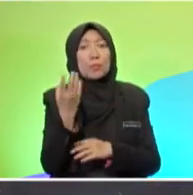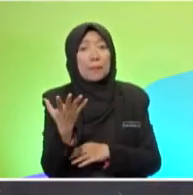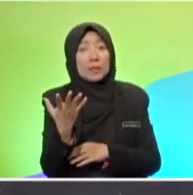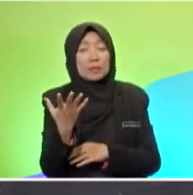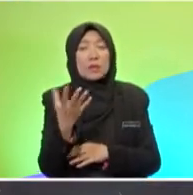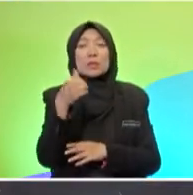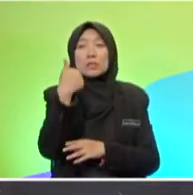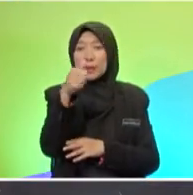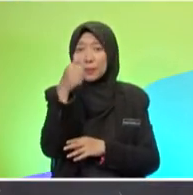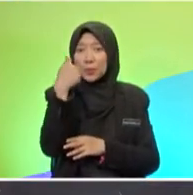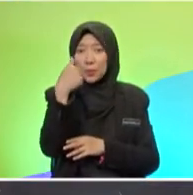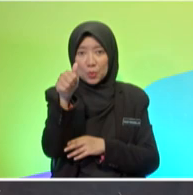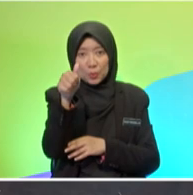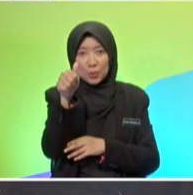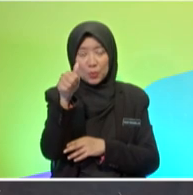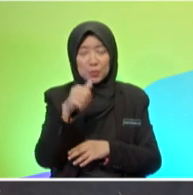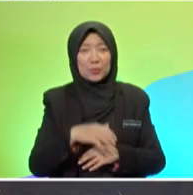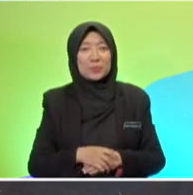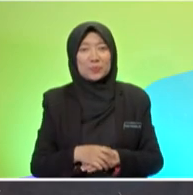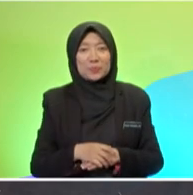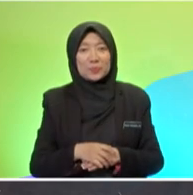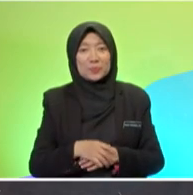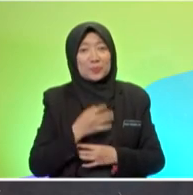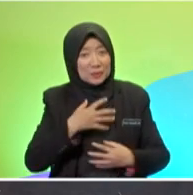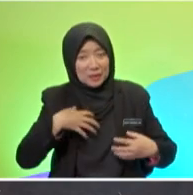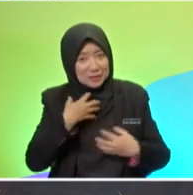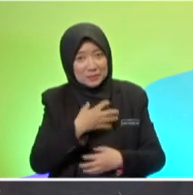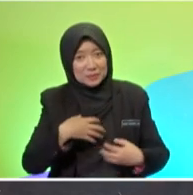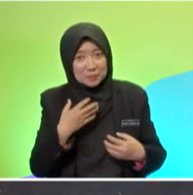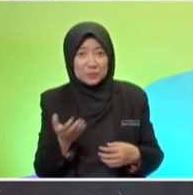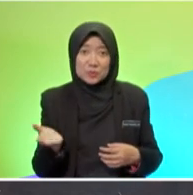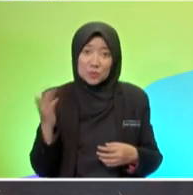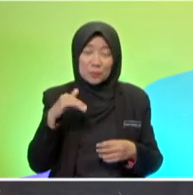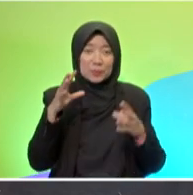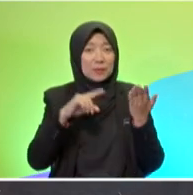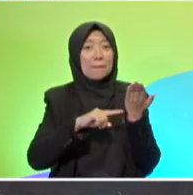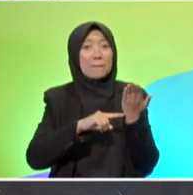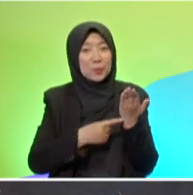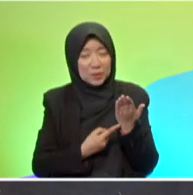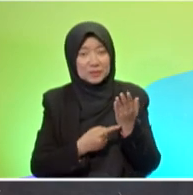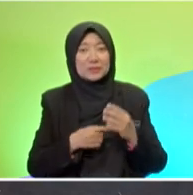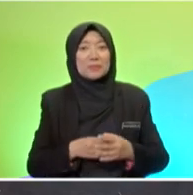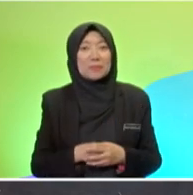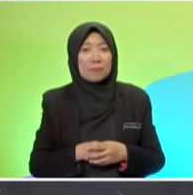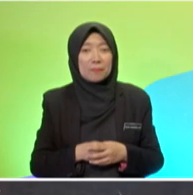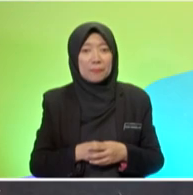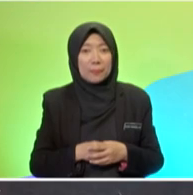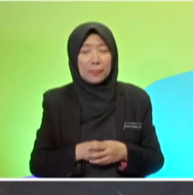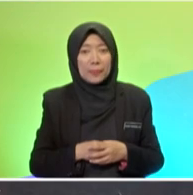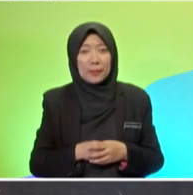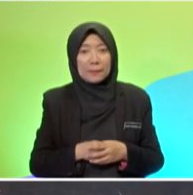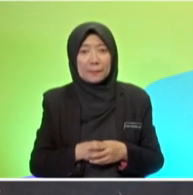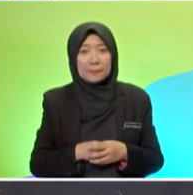lah. 1 sampai 10? Wow, menariknya. Yeah. Okey, jom Cikgu kita mulakan. Jom. Okey,